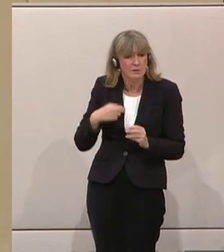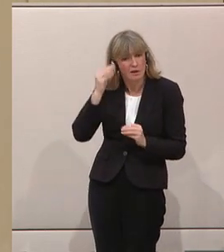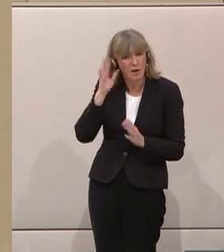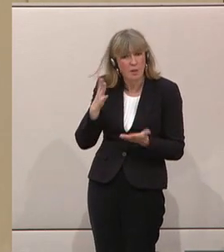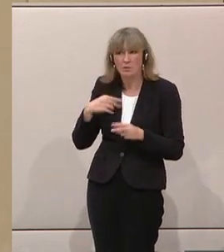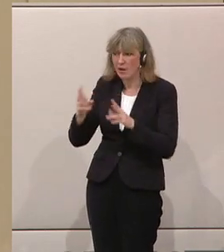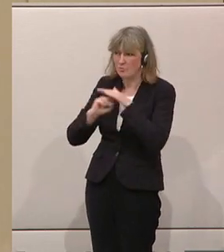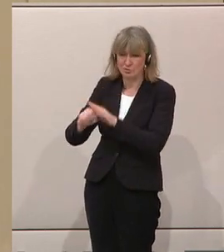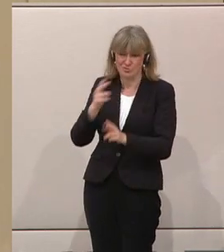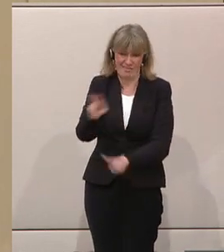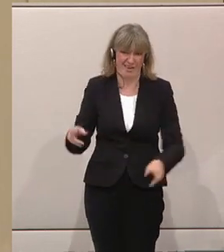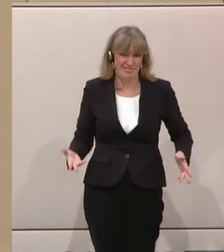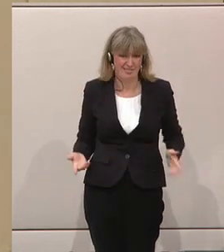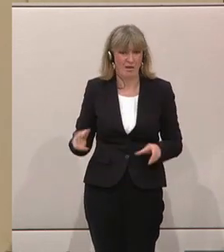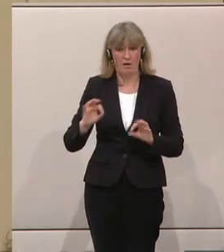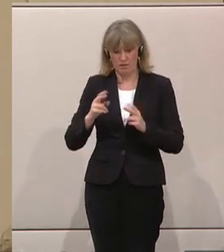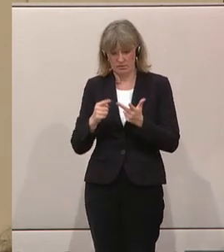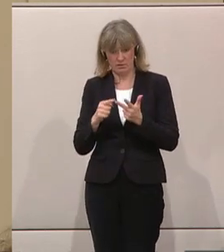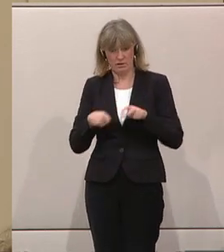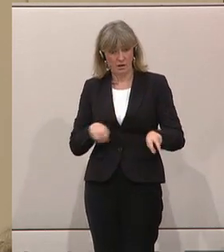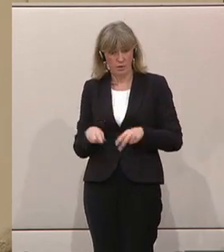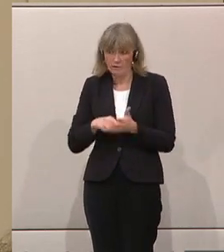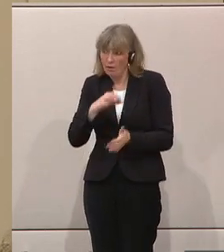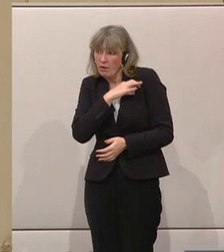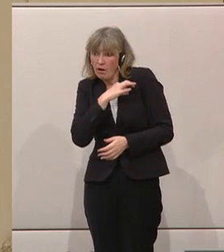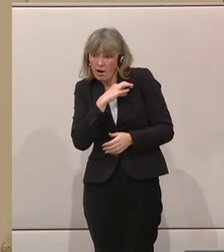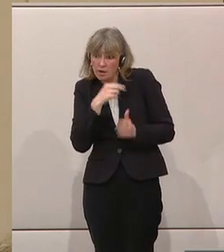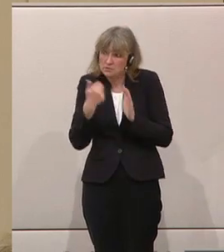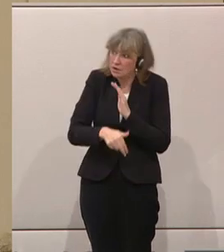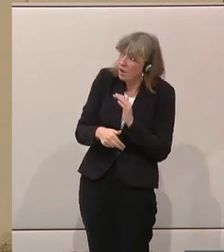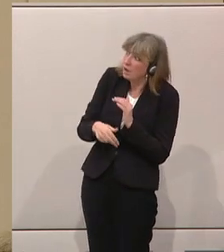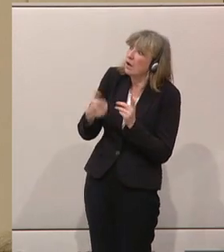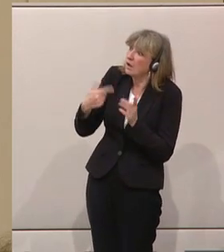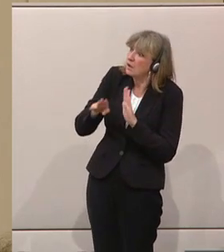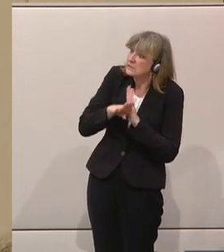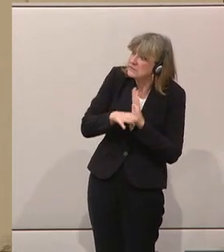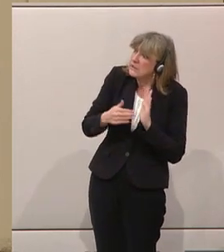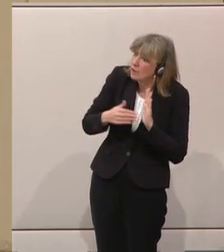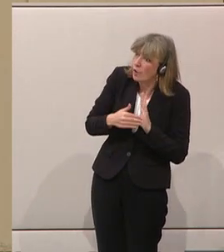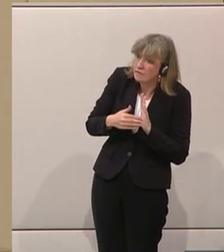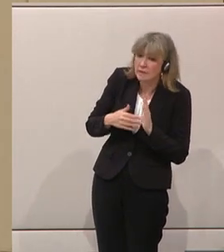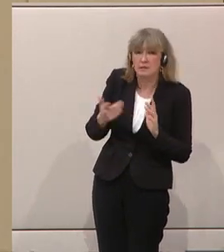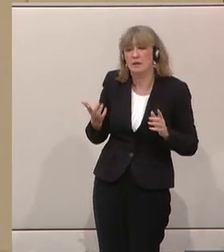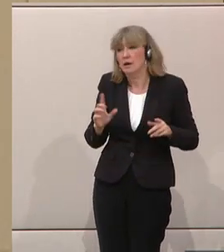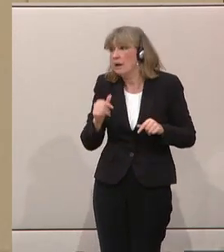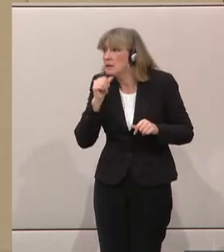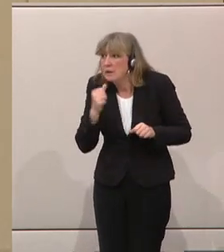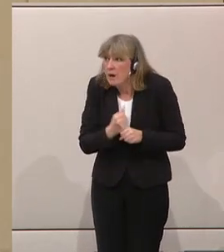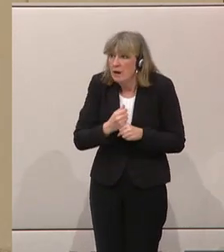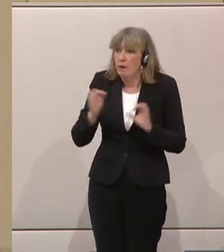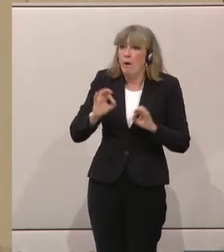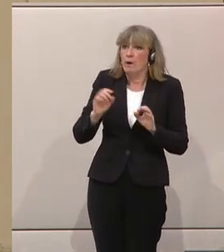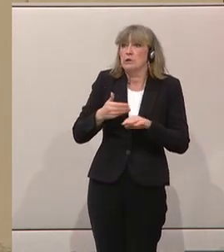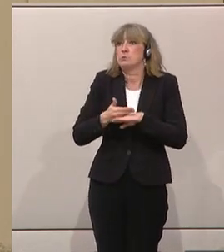wir unterstützen können. Drittens, Regierungen werden aus Angst vor Klagen notwendige Gesetze nicht zu spät oder nur in abgeschwächter